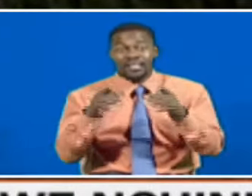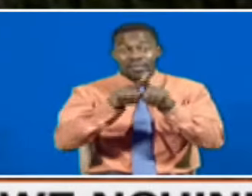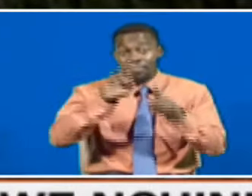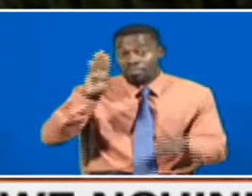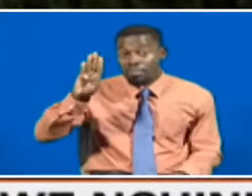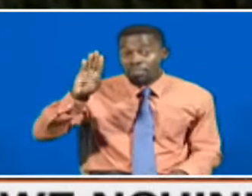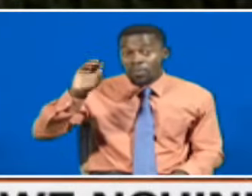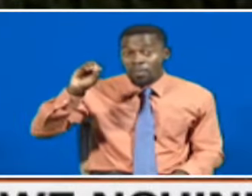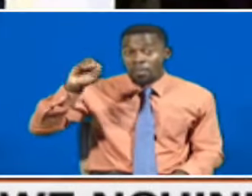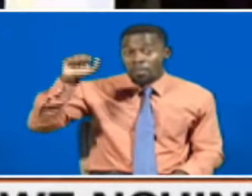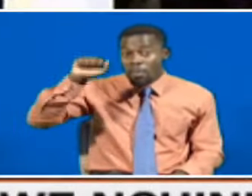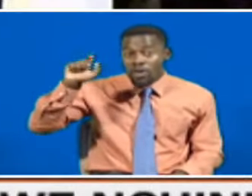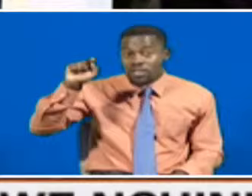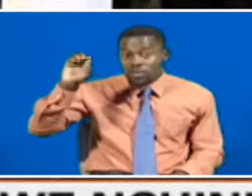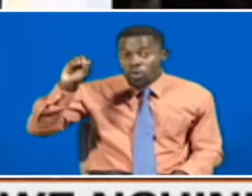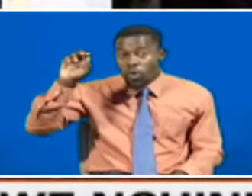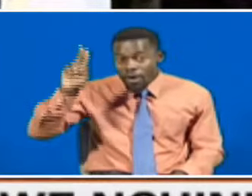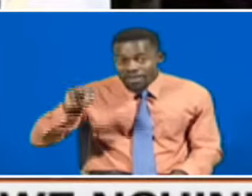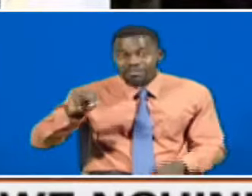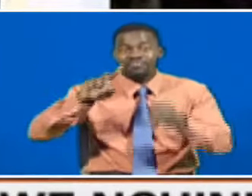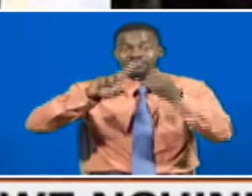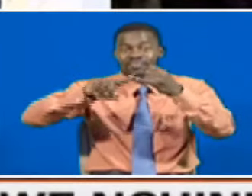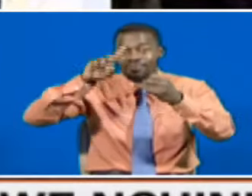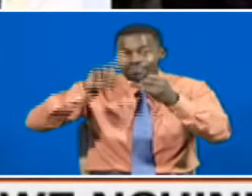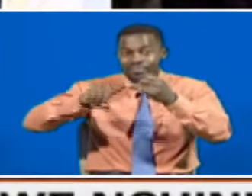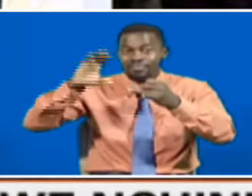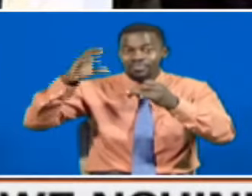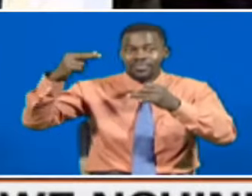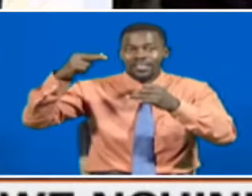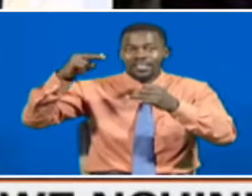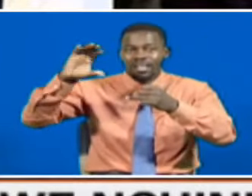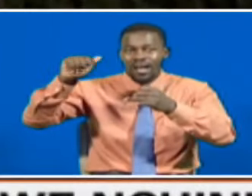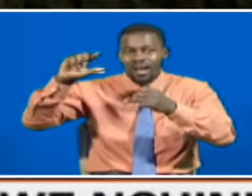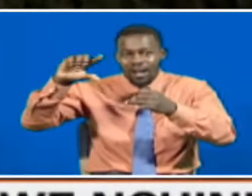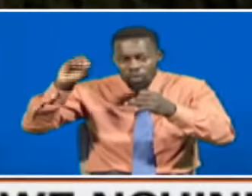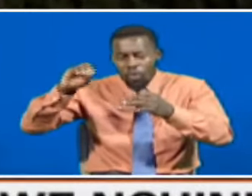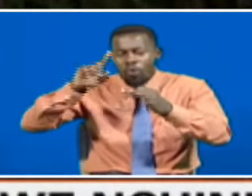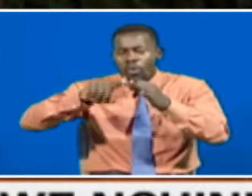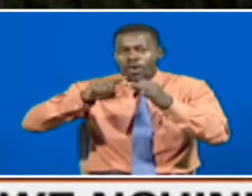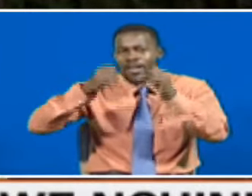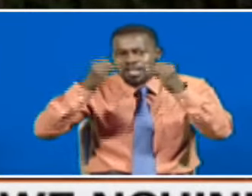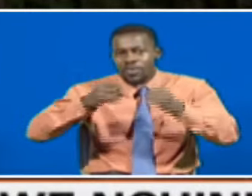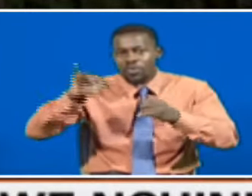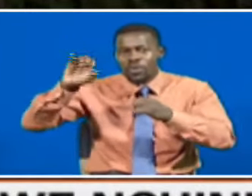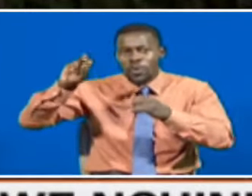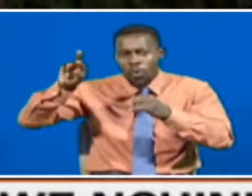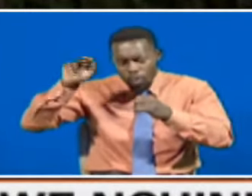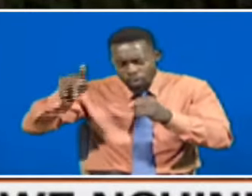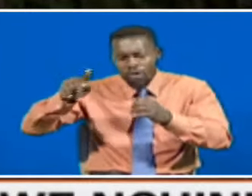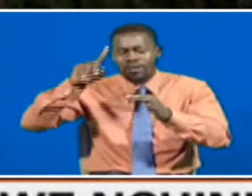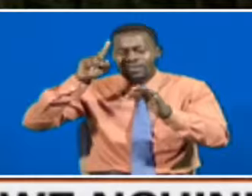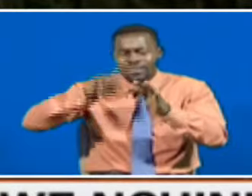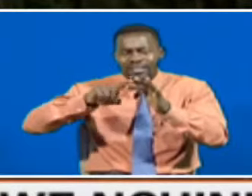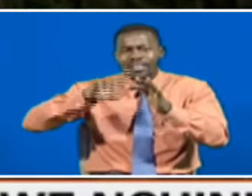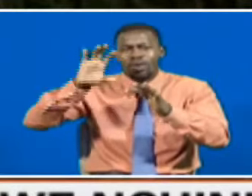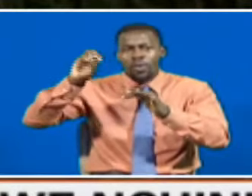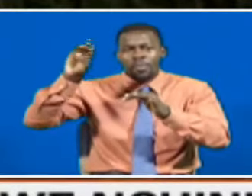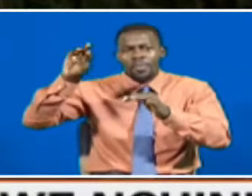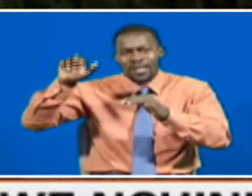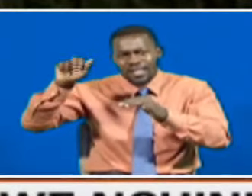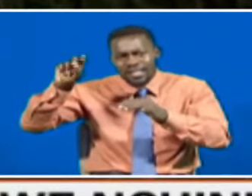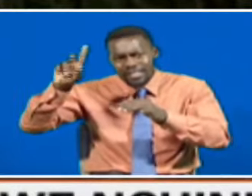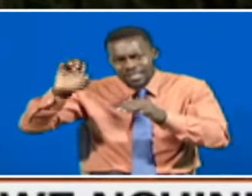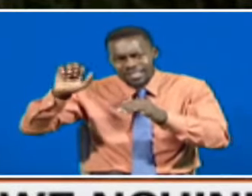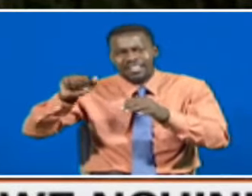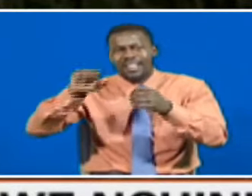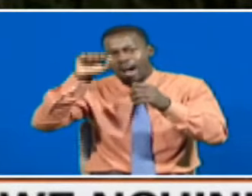Marathon, nimekimbia Chicago Marathon, nimekimbia New York Marathon, nimekimbia Seattle Marathon, nimekimbia Comrades, mbio za